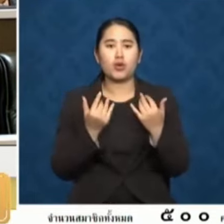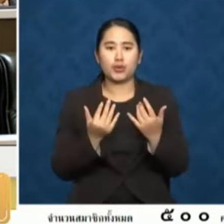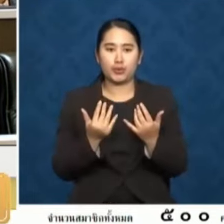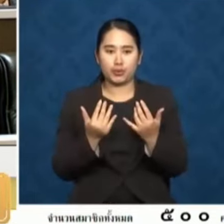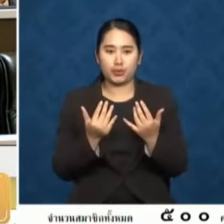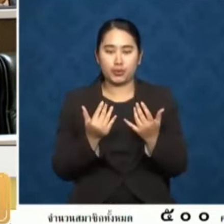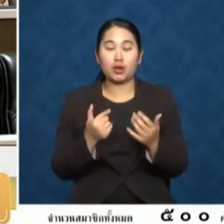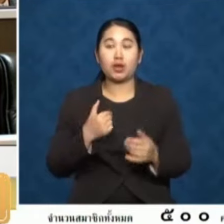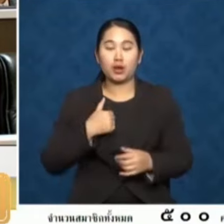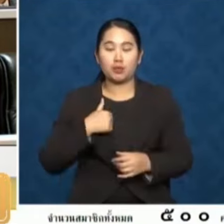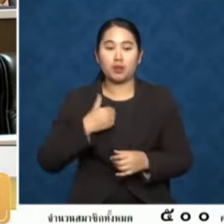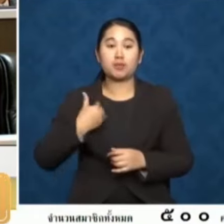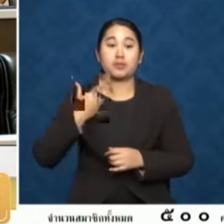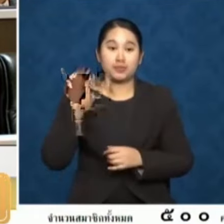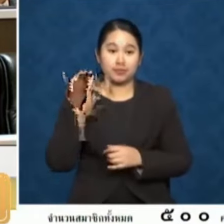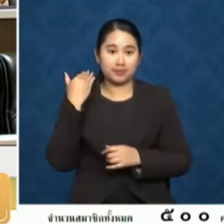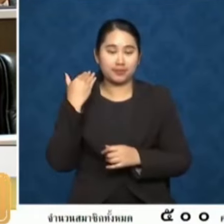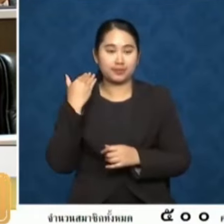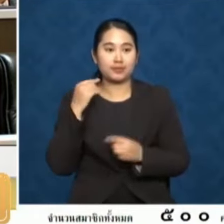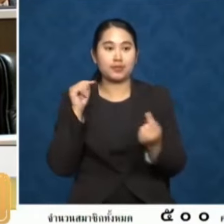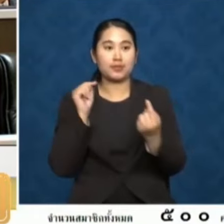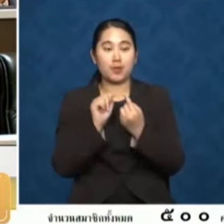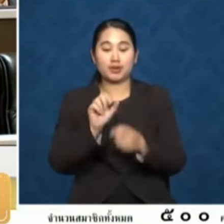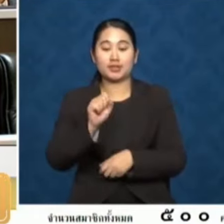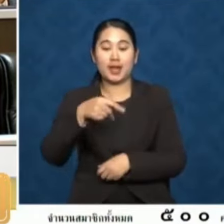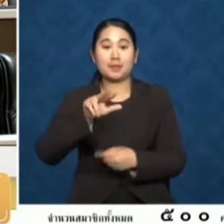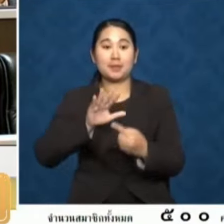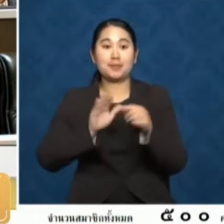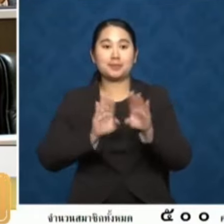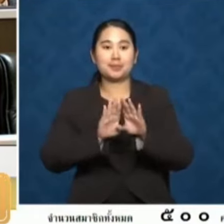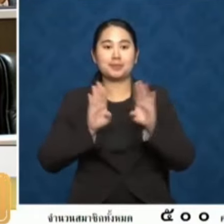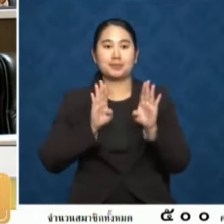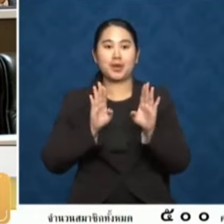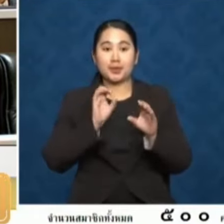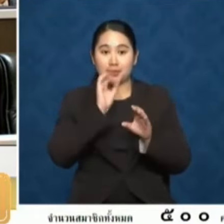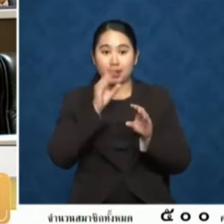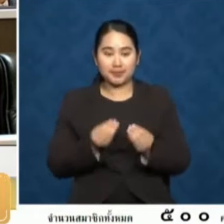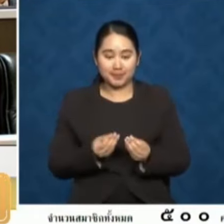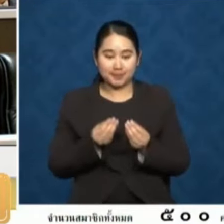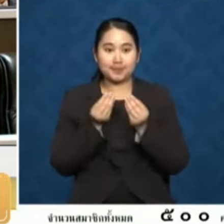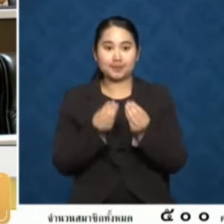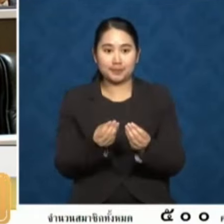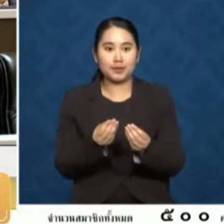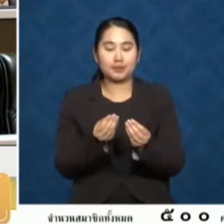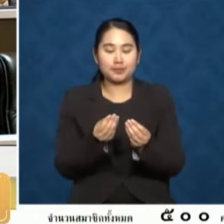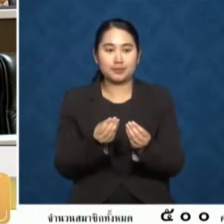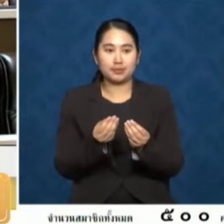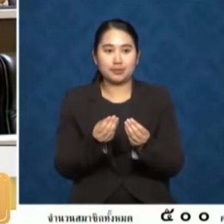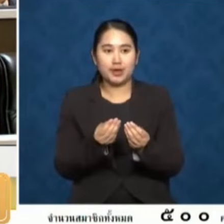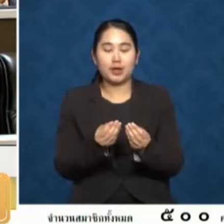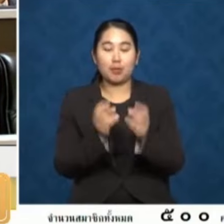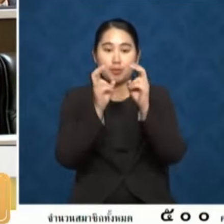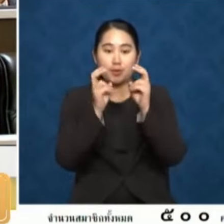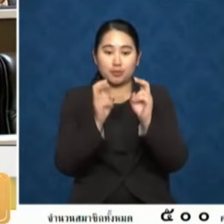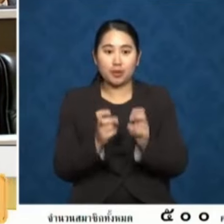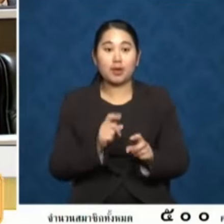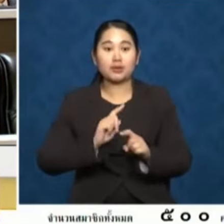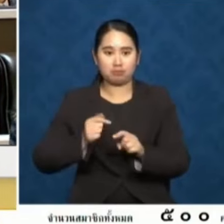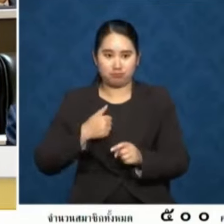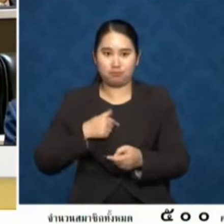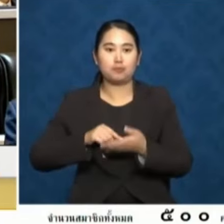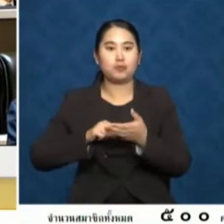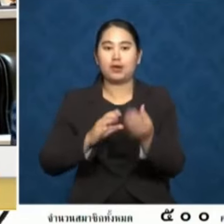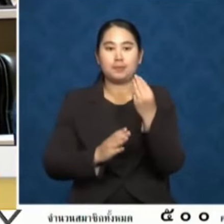มนะครับตั้งแต่สภาเปิดให้ยื่นนะครับยติต่างๆผมได้ยื่นตั้งแต่สัปดาห์